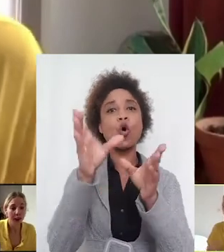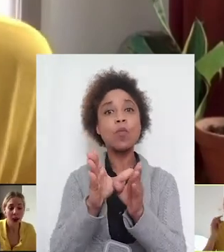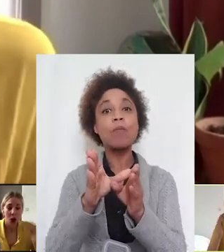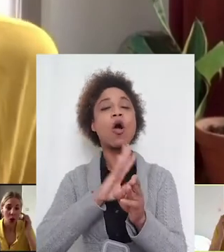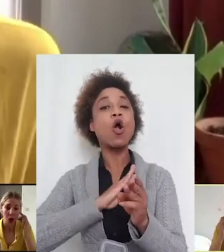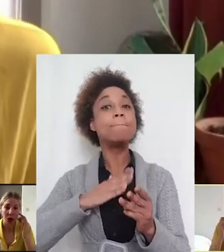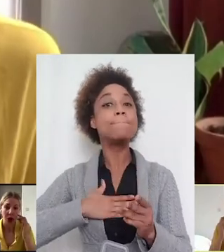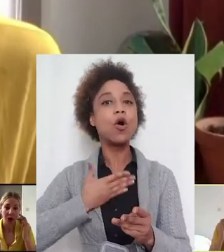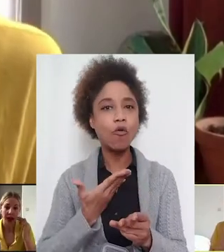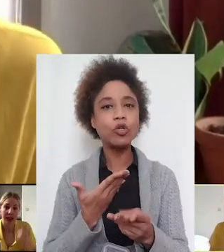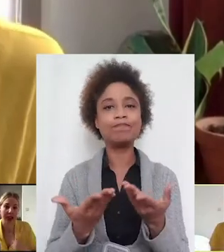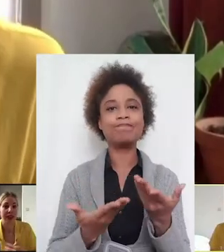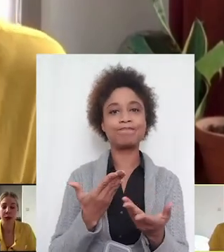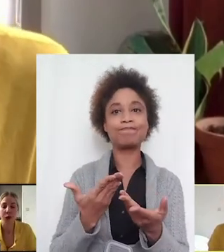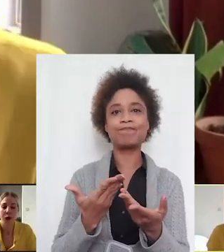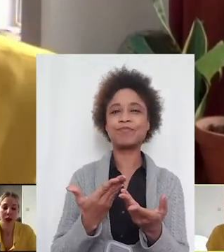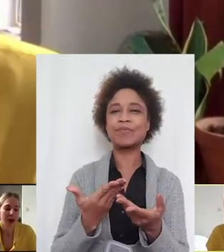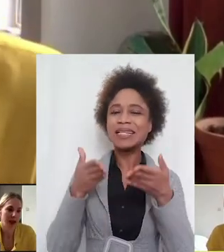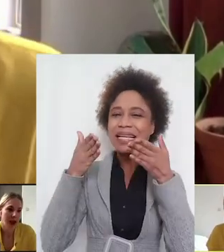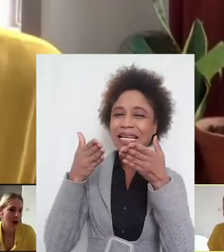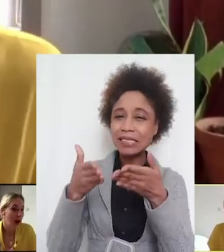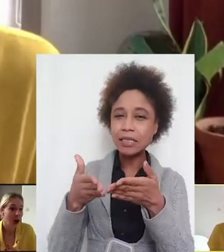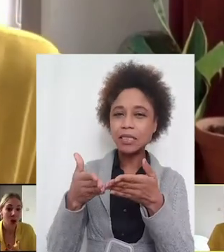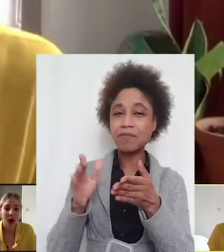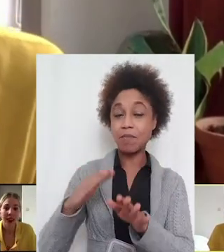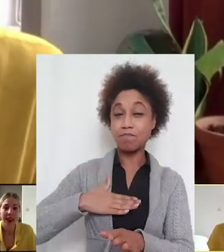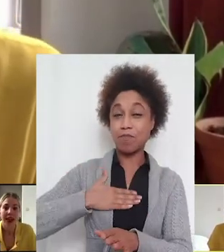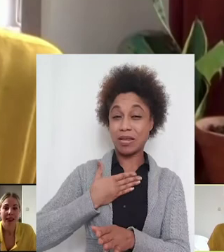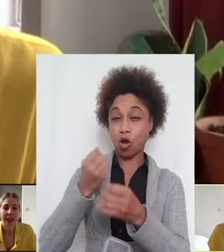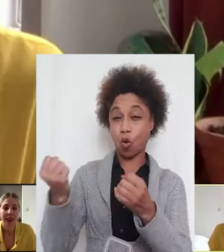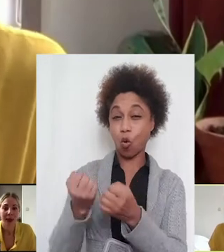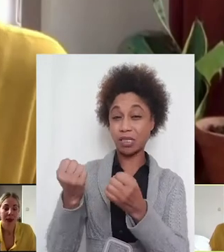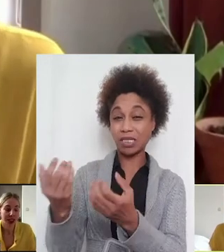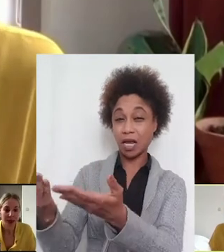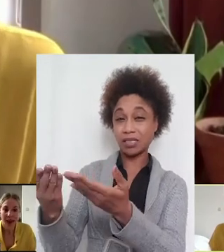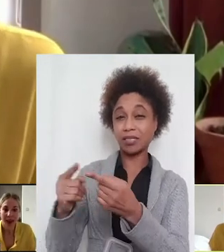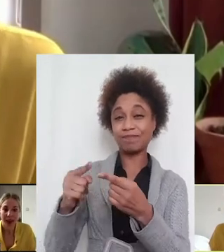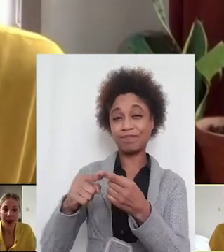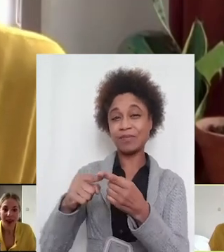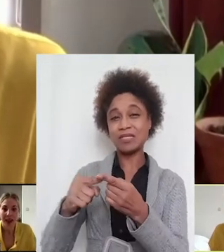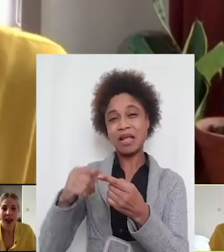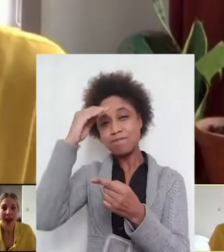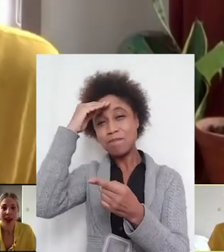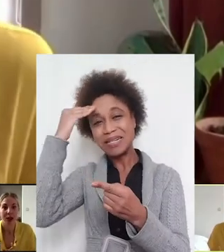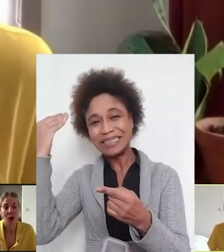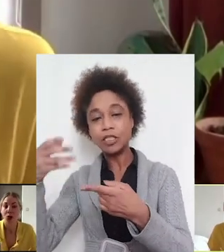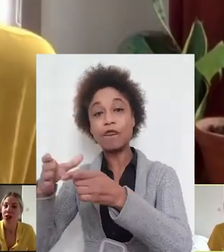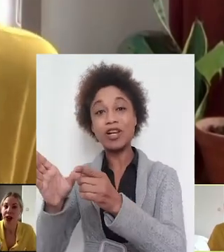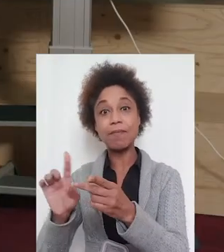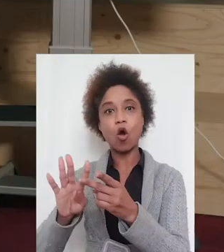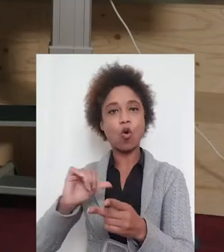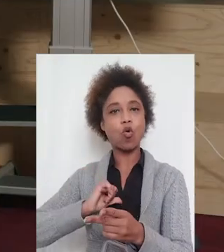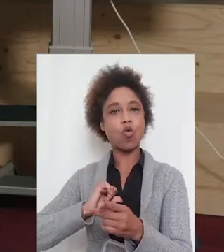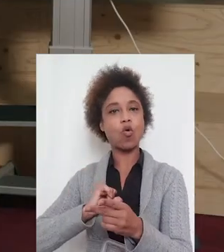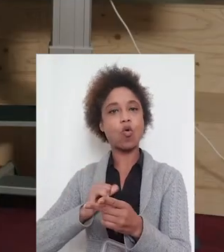behoeften onderhouden wij intensief contact met belangenorganisaties, patiëntenverenigingen en de bezoekers